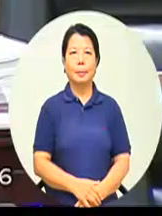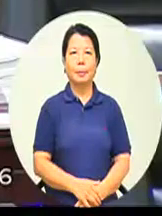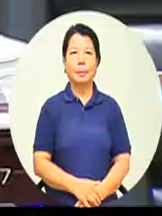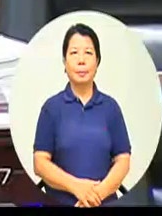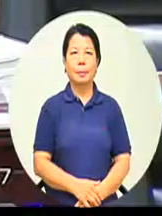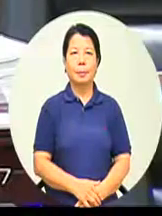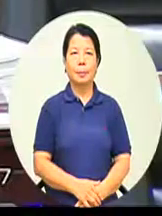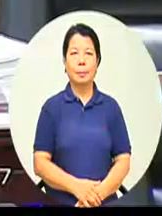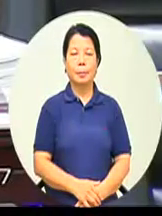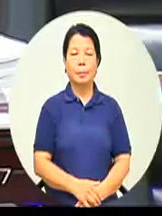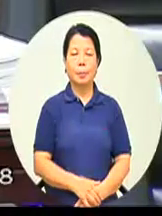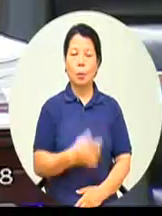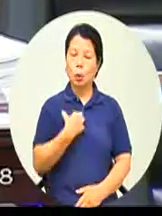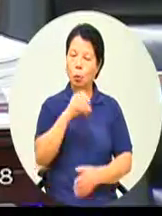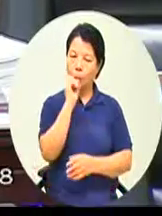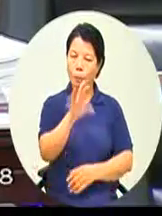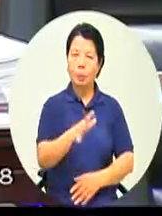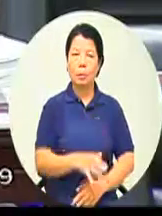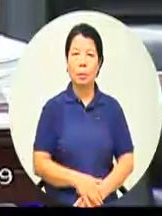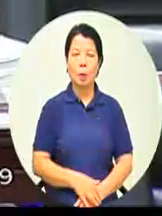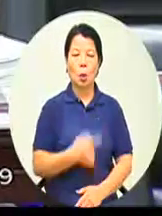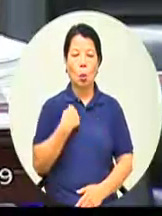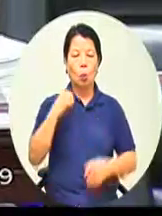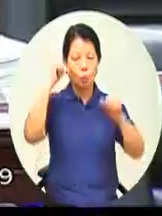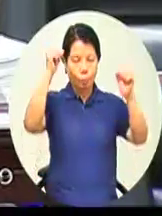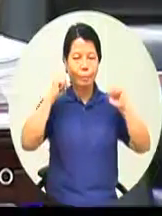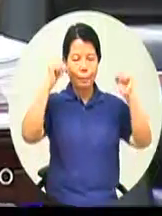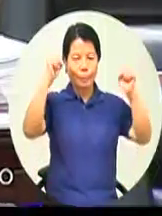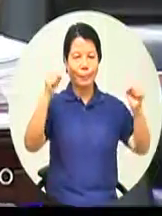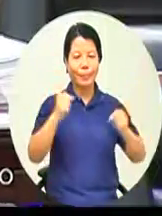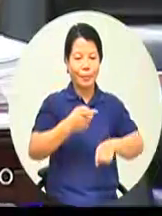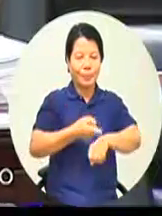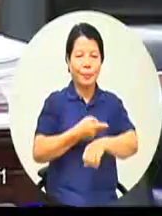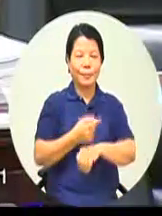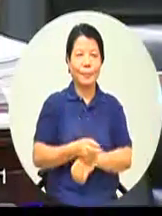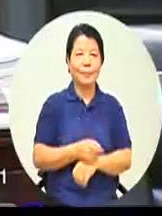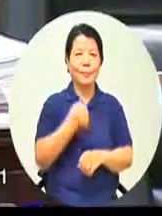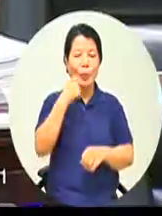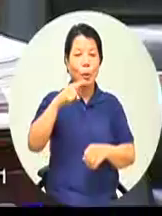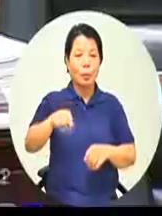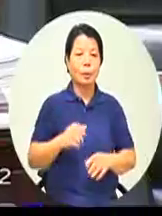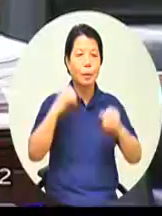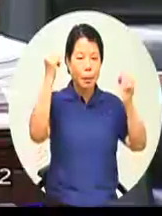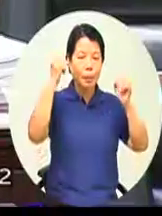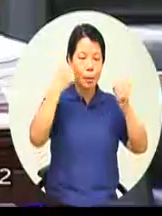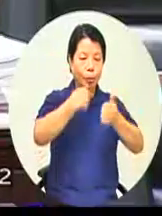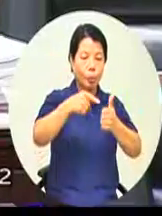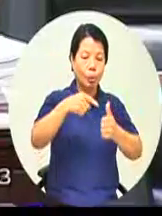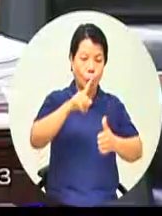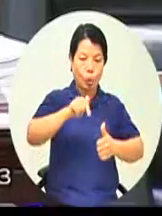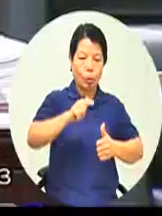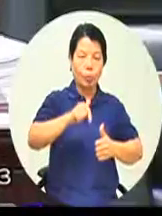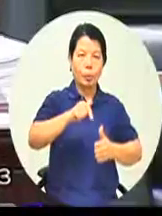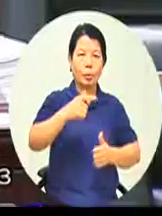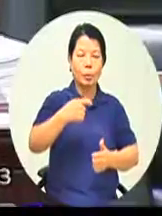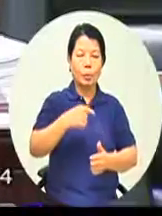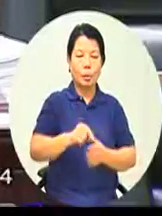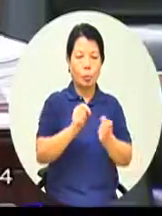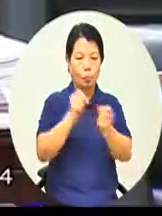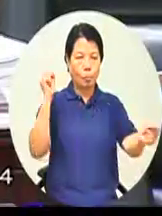好啊，我是讲这是因为我体育人嘛，啊，伫教界我也真久。六七年，我就讲希望我代表